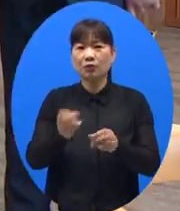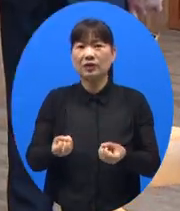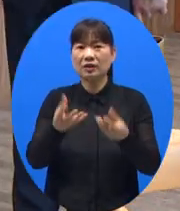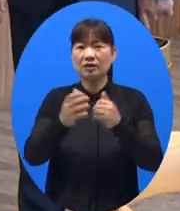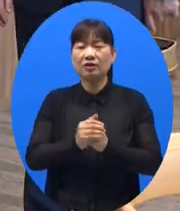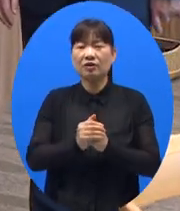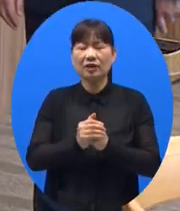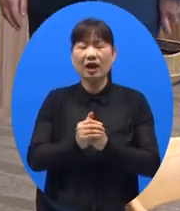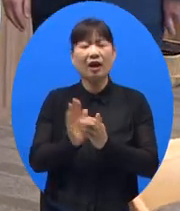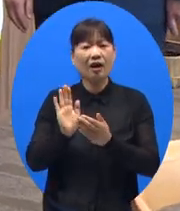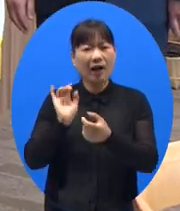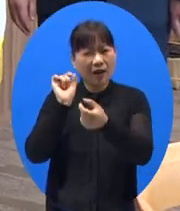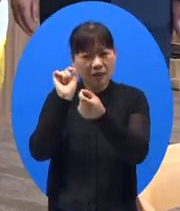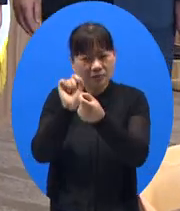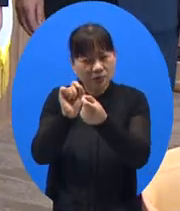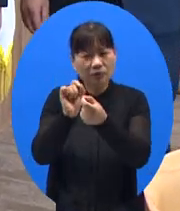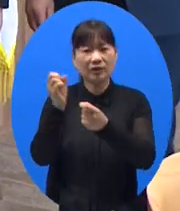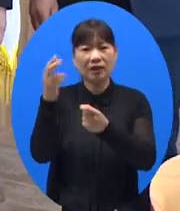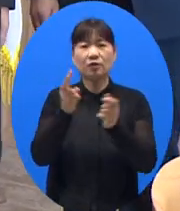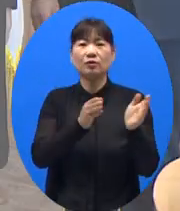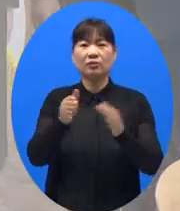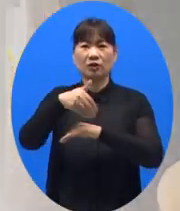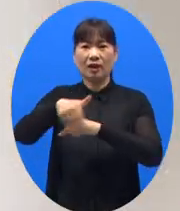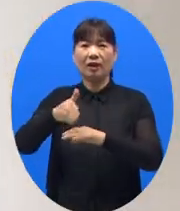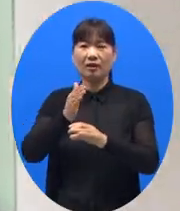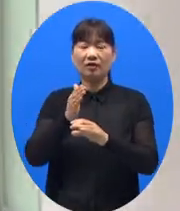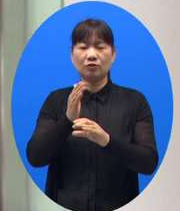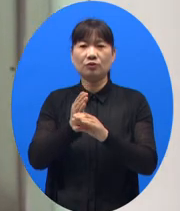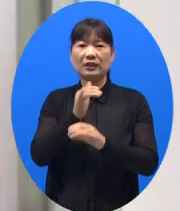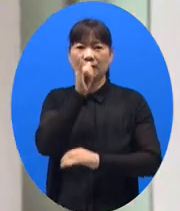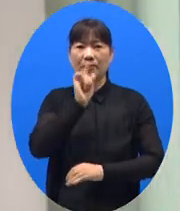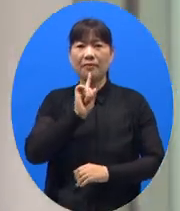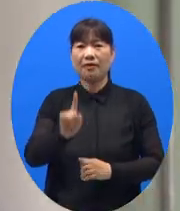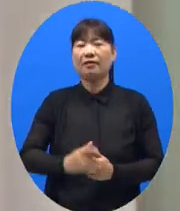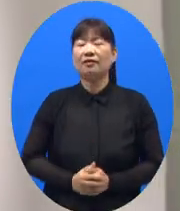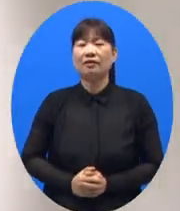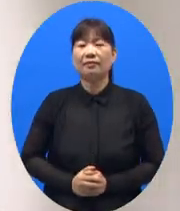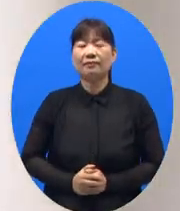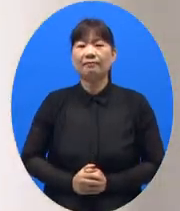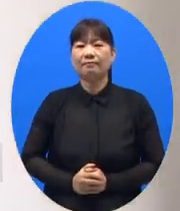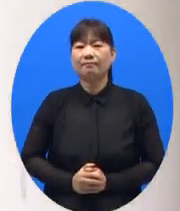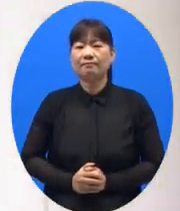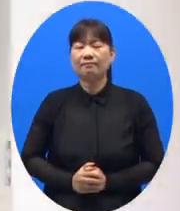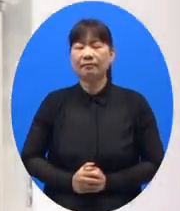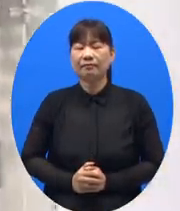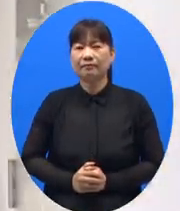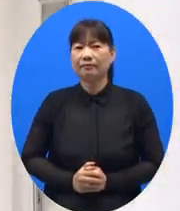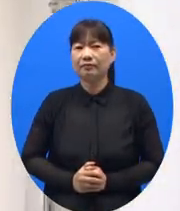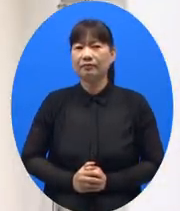도민들과 소통할 수 있는 자리를 마련하겠다고 밝혔습니다. 경기 주TV 최창순입니다.